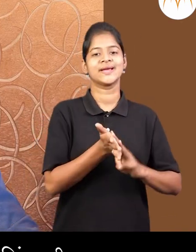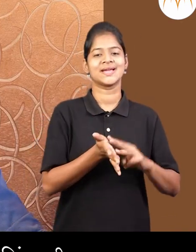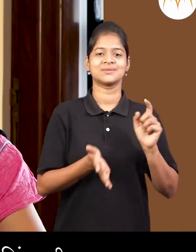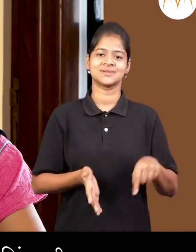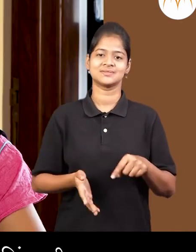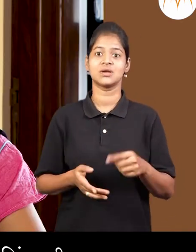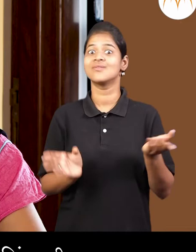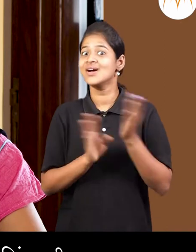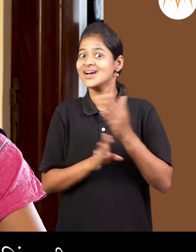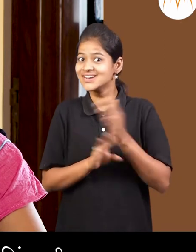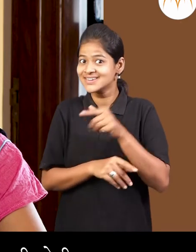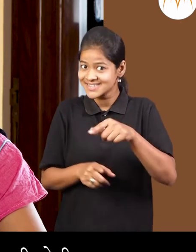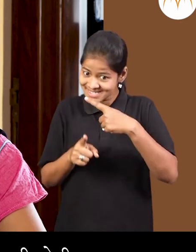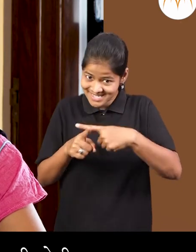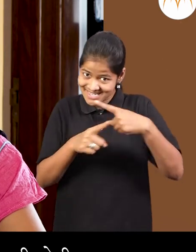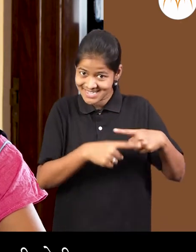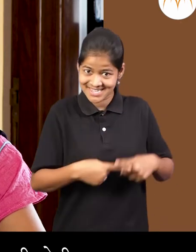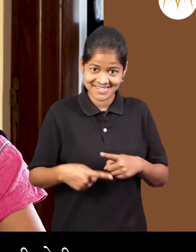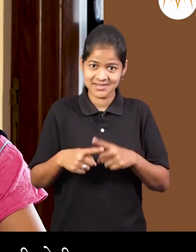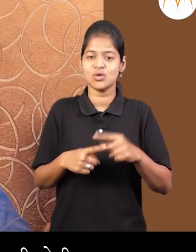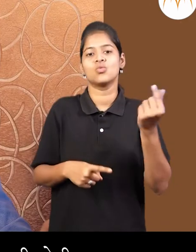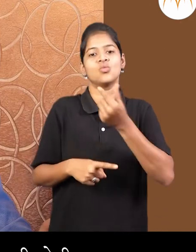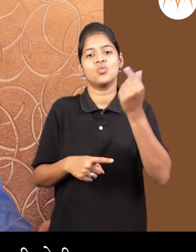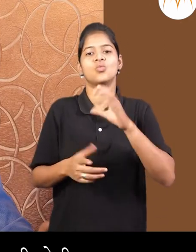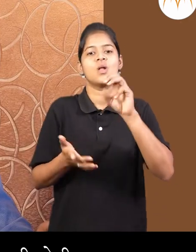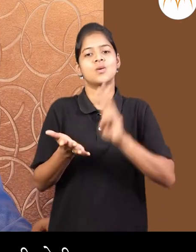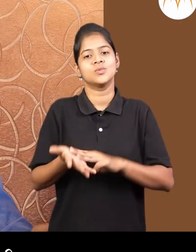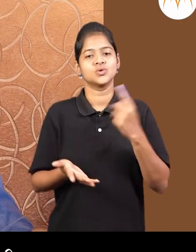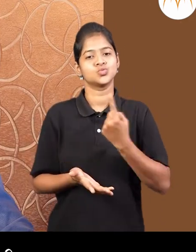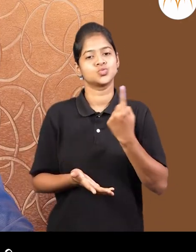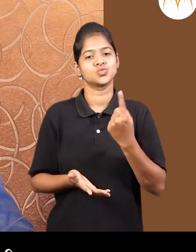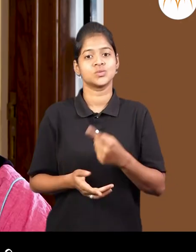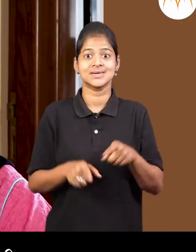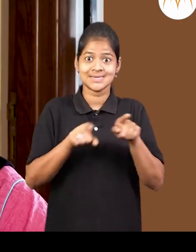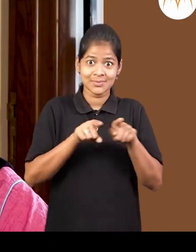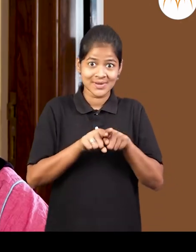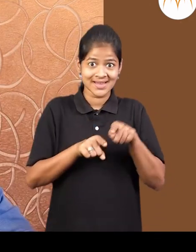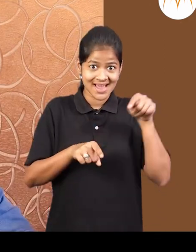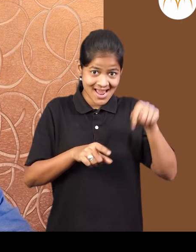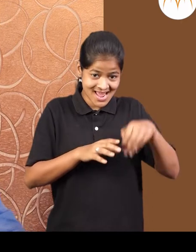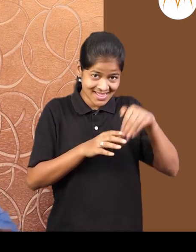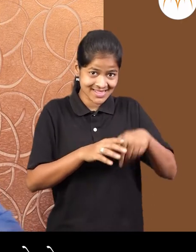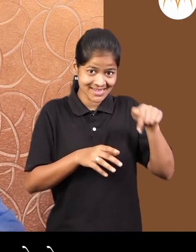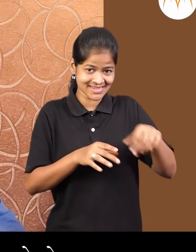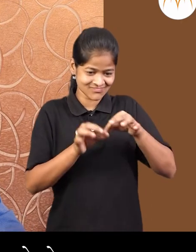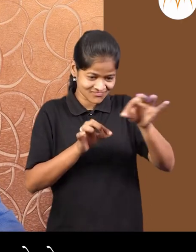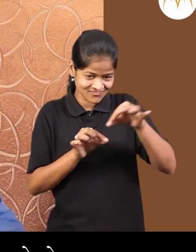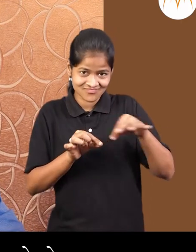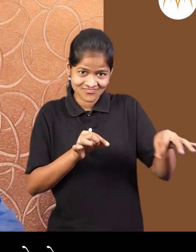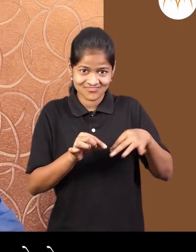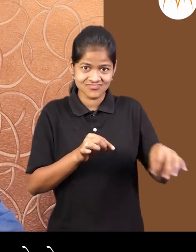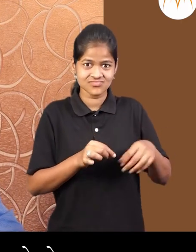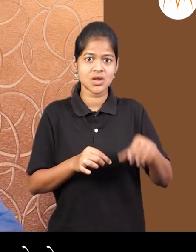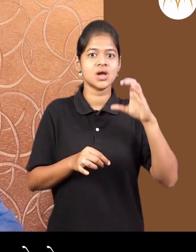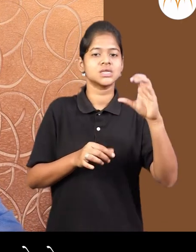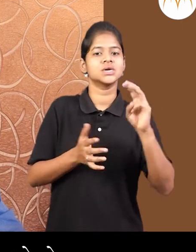मोजायला सेंटीमीटर किंवा मीटर, आपण परिमिती सेंटीमीटर मध्ये मोजली होती बघ, लक्षात आहे तुझ्या? हो. हा, तसंच